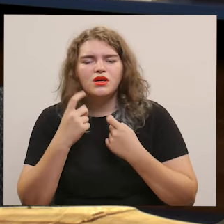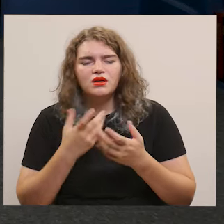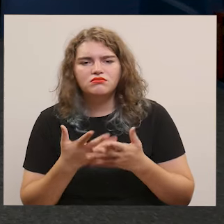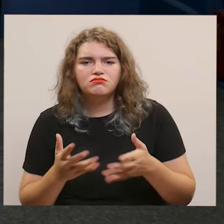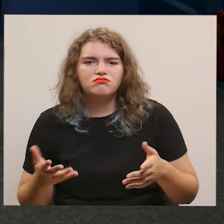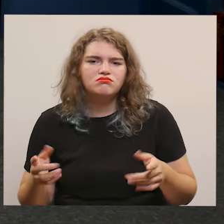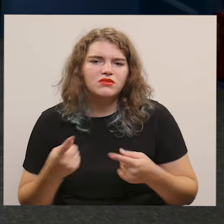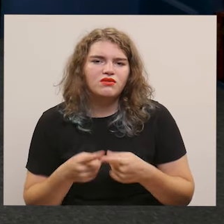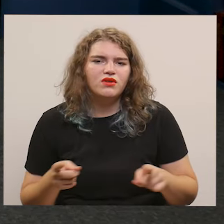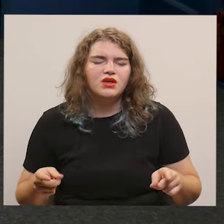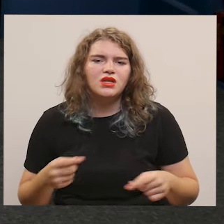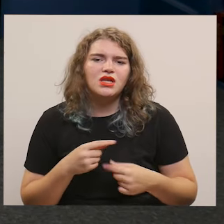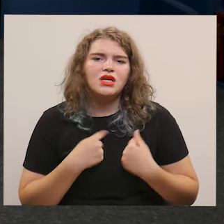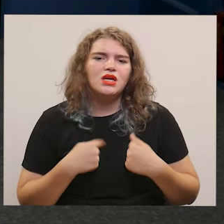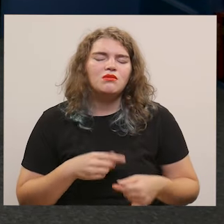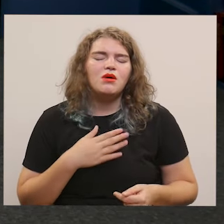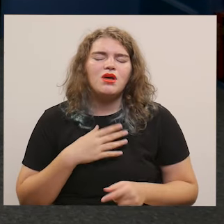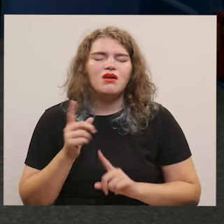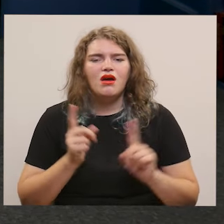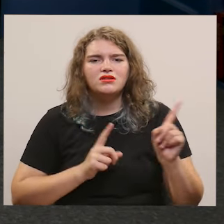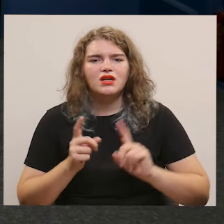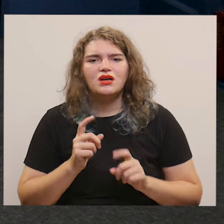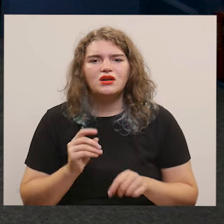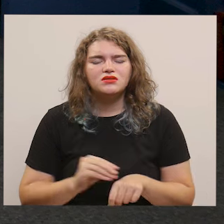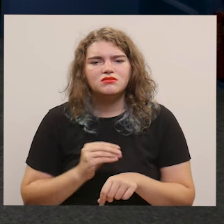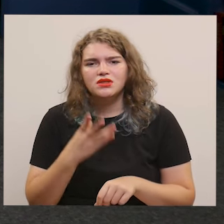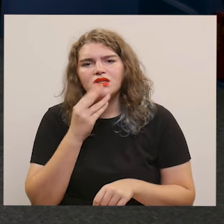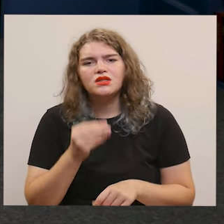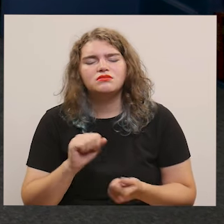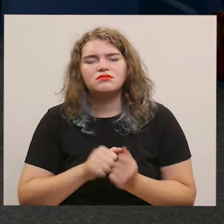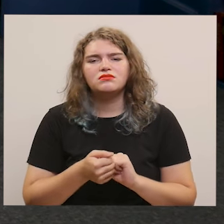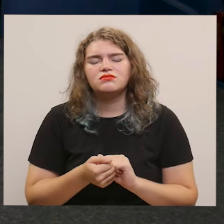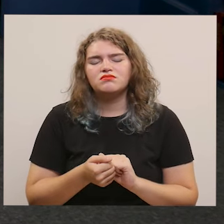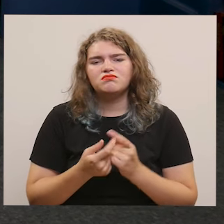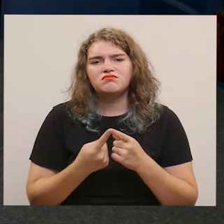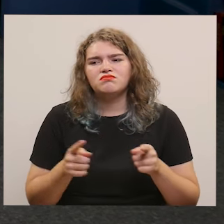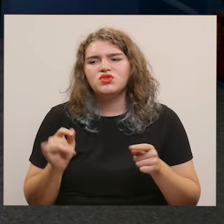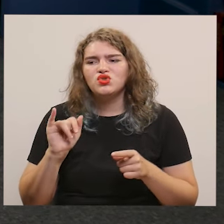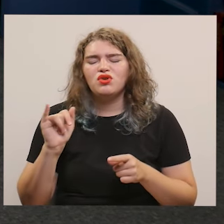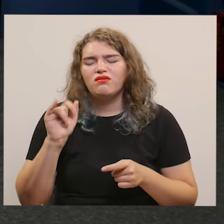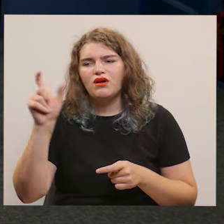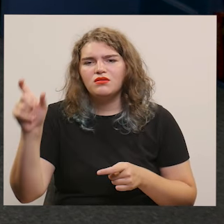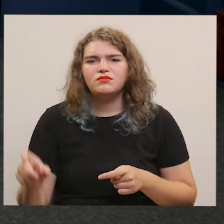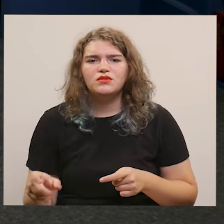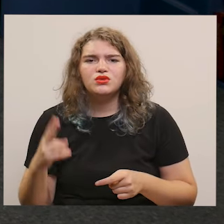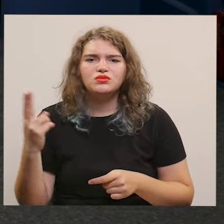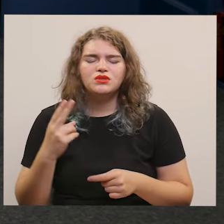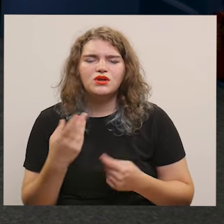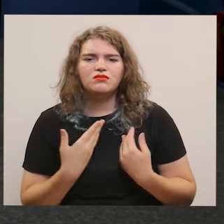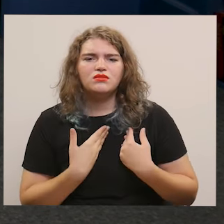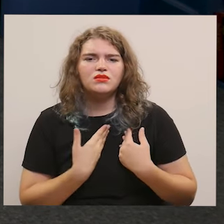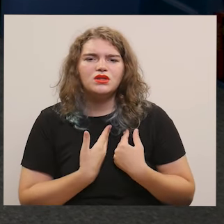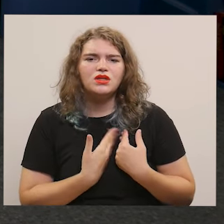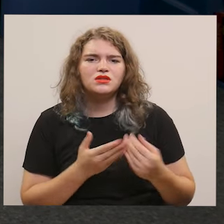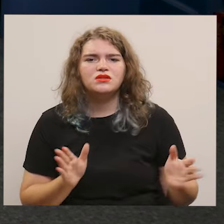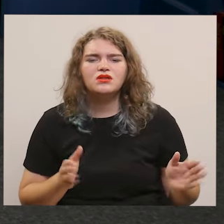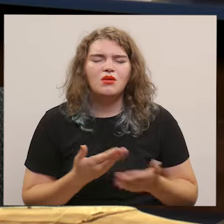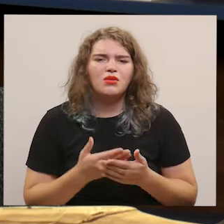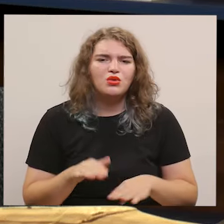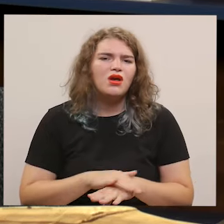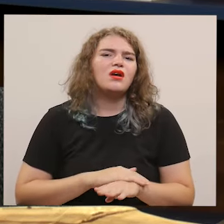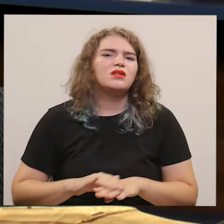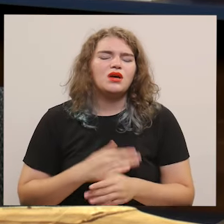trecut, inima mea, chiar dacă era supărată și tristă pe cineva, Dumnezeu mi-o deschidea înspre